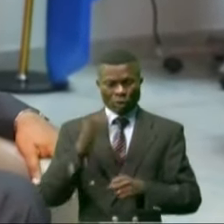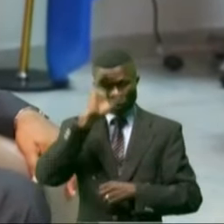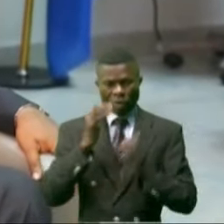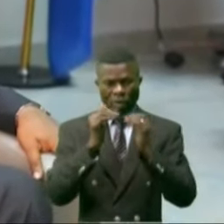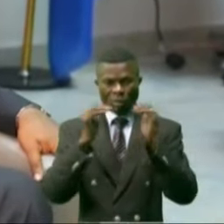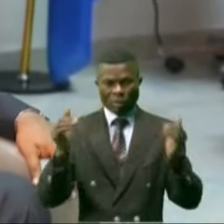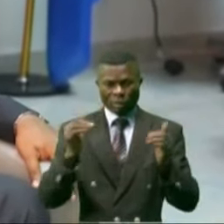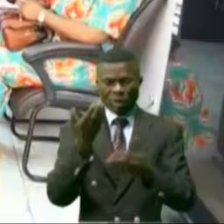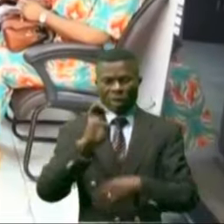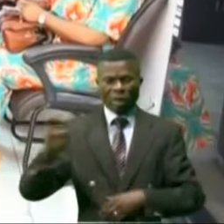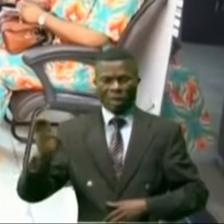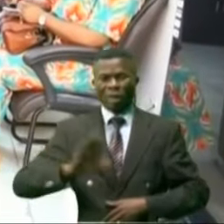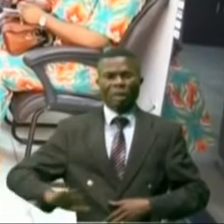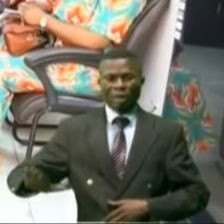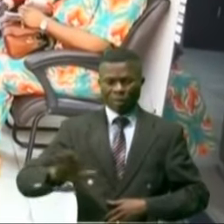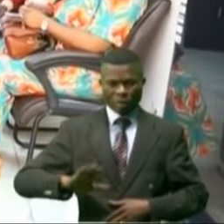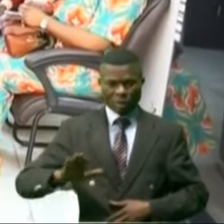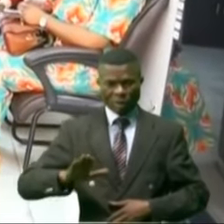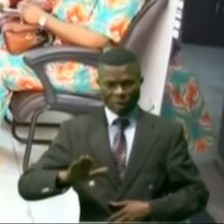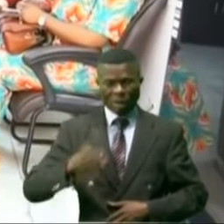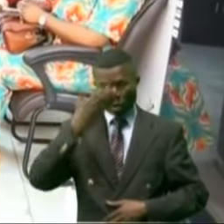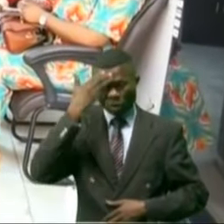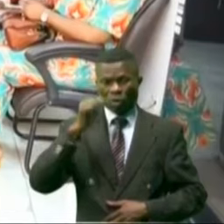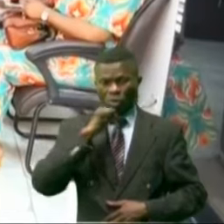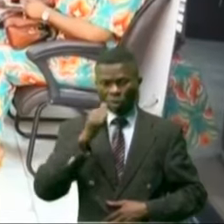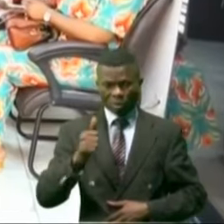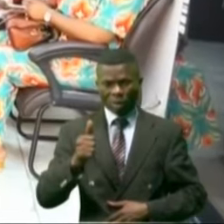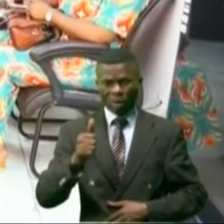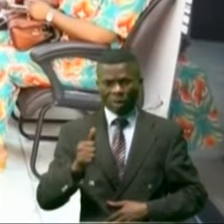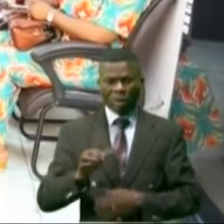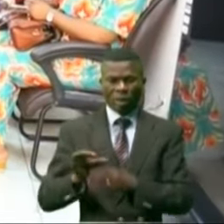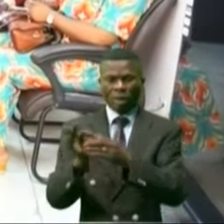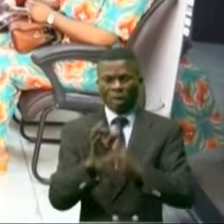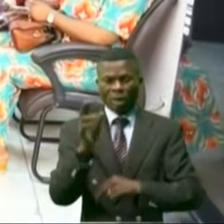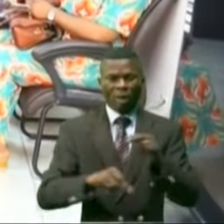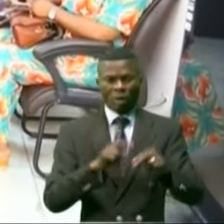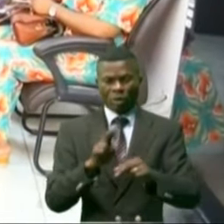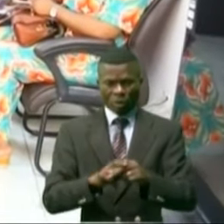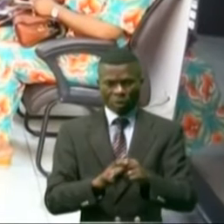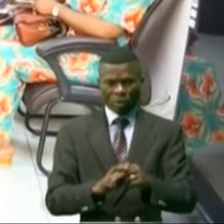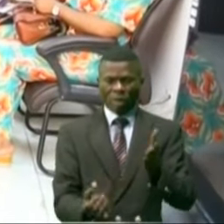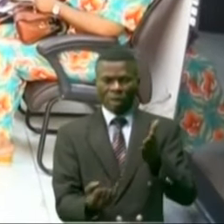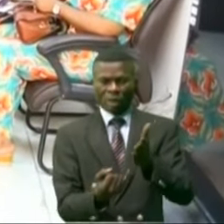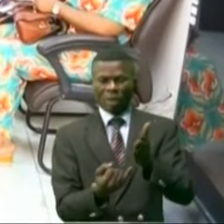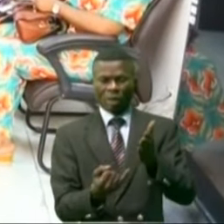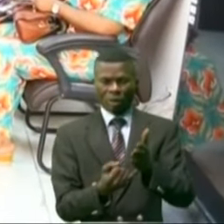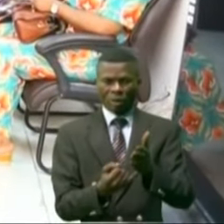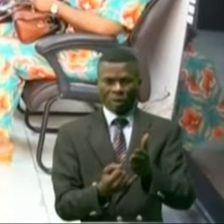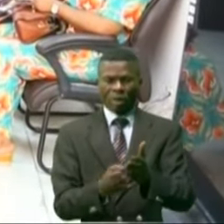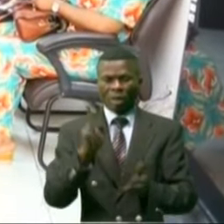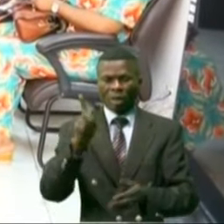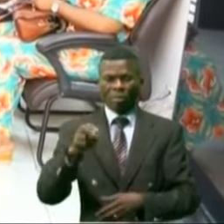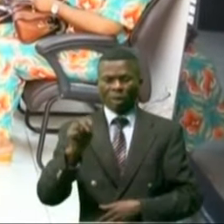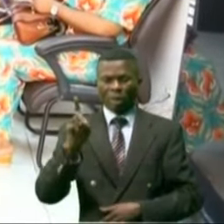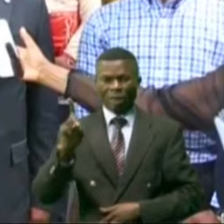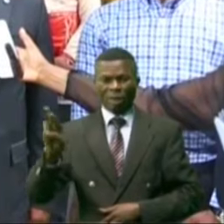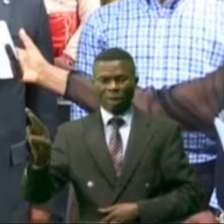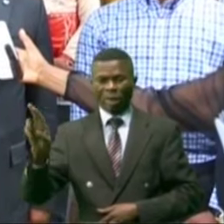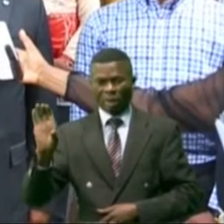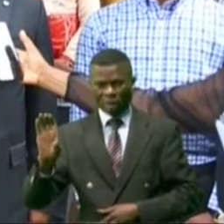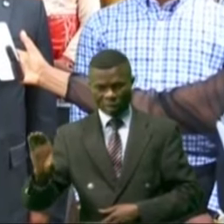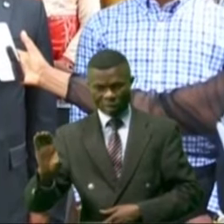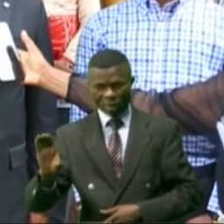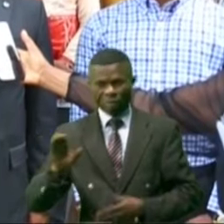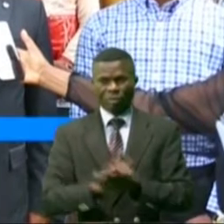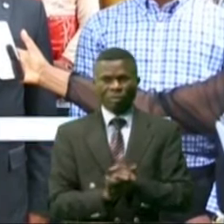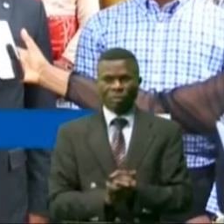pacification dans l'Est du pays n'a pas laissé indifférent le coordonnateur national ad intérim de PDDRCS. On a eu des